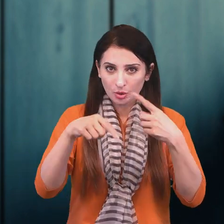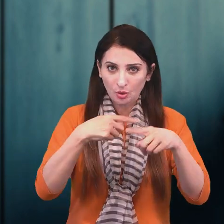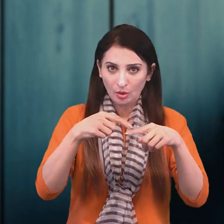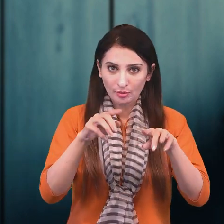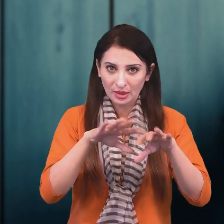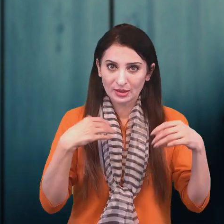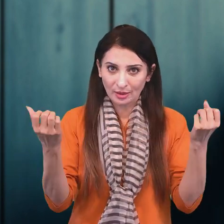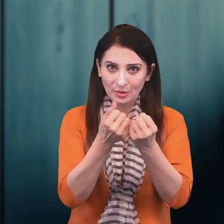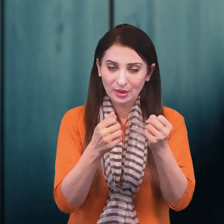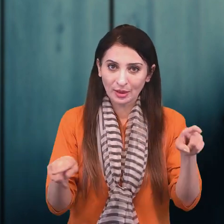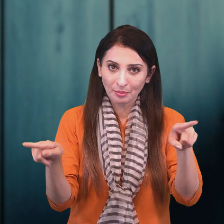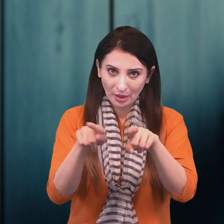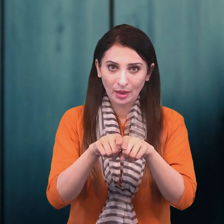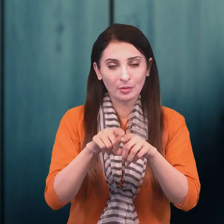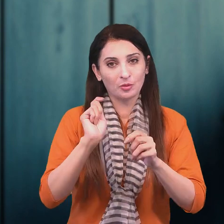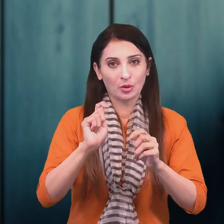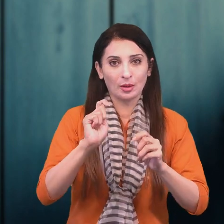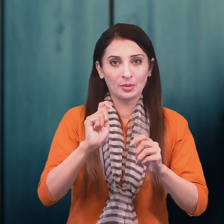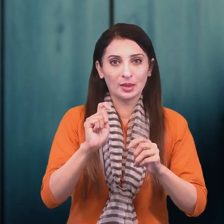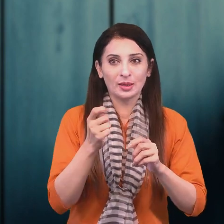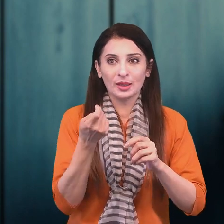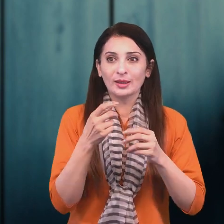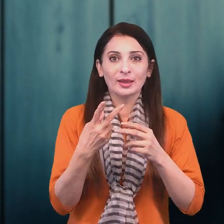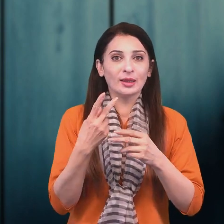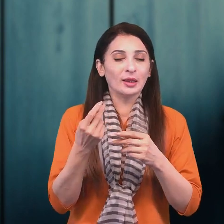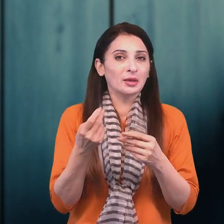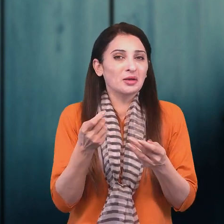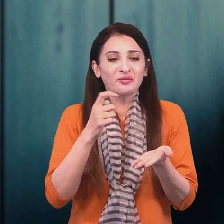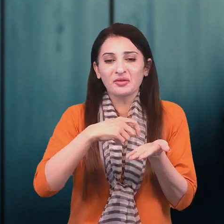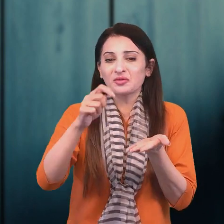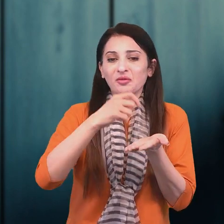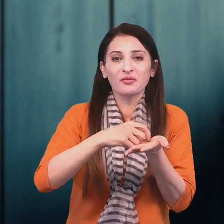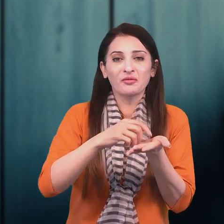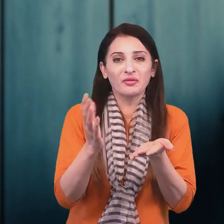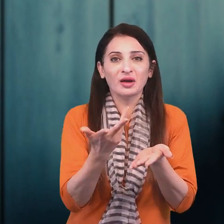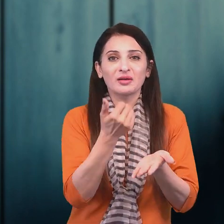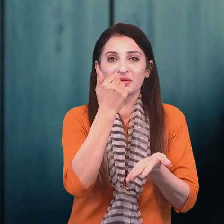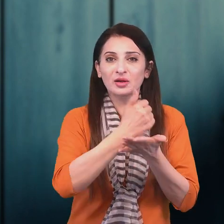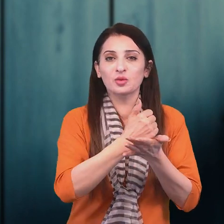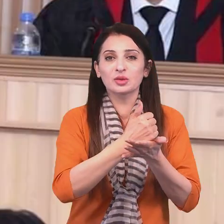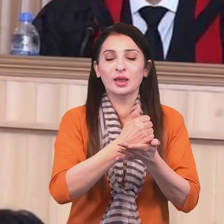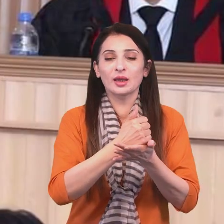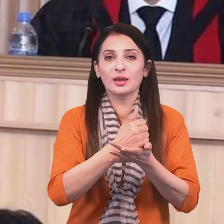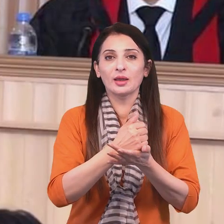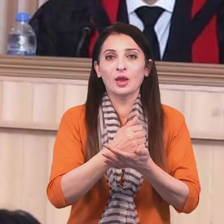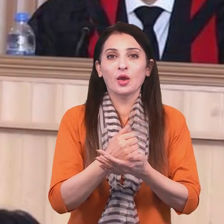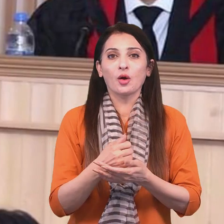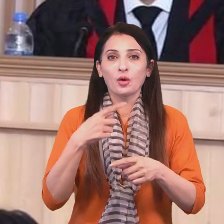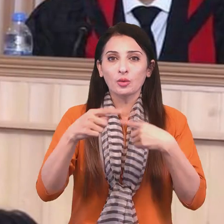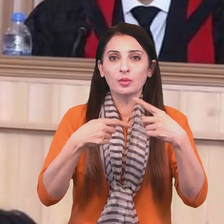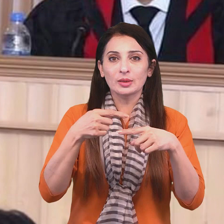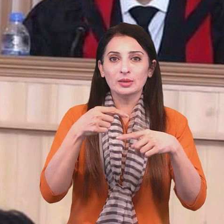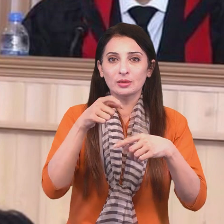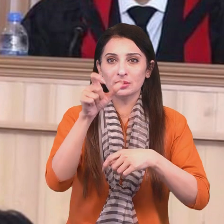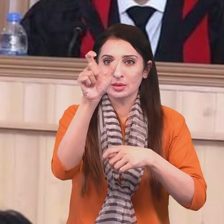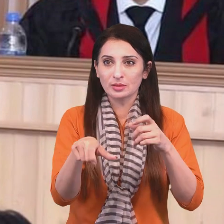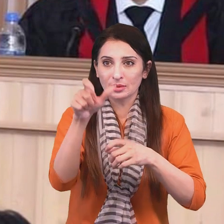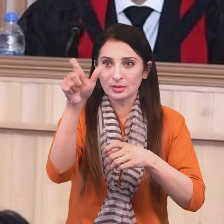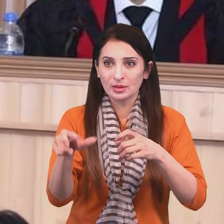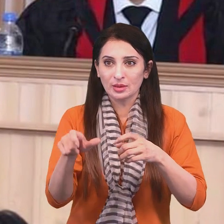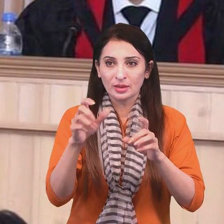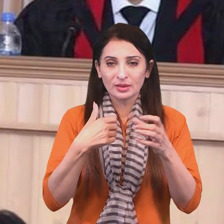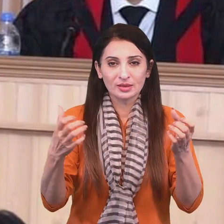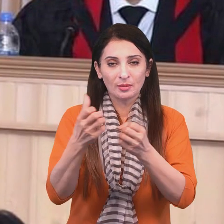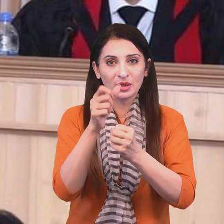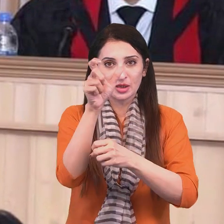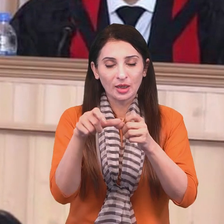है, तो जो दिलाओ नोटिसेस आते हैं, करारदादें मंजूर होती हैं, जिस तरह से असम्बली का कोरम आता है, ऑर्डर ऑफ द डे आता है,